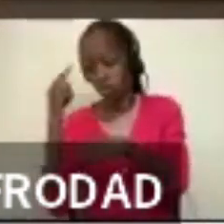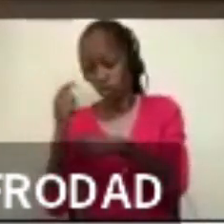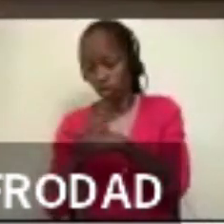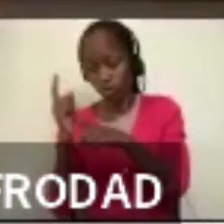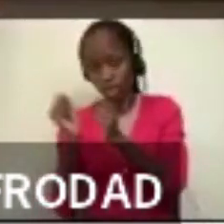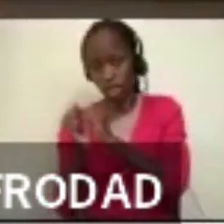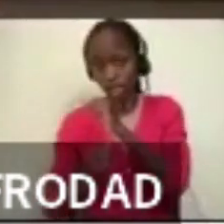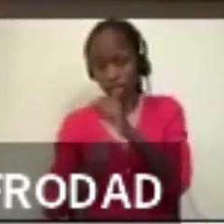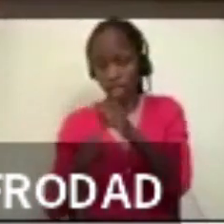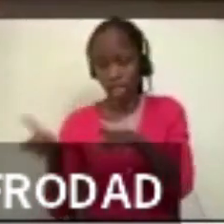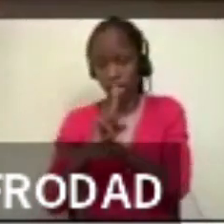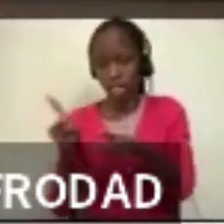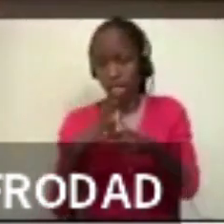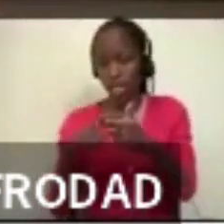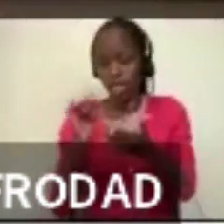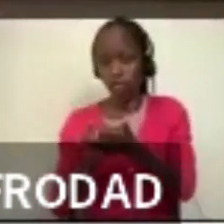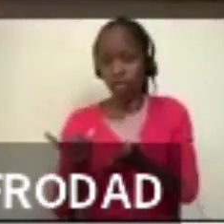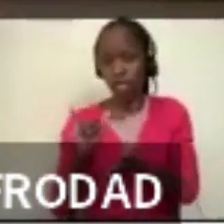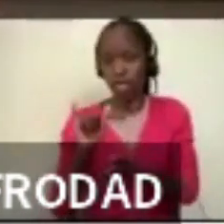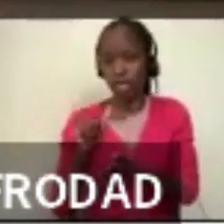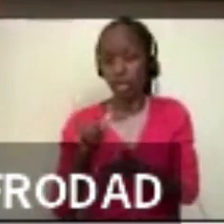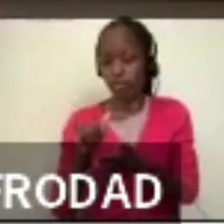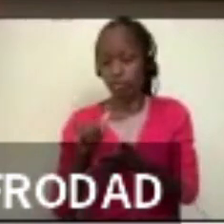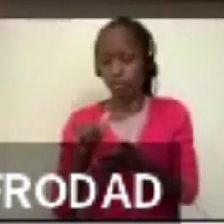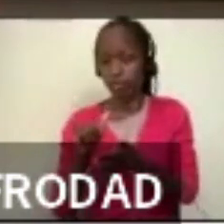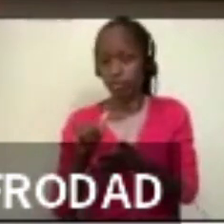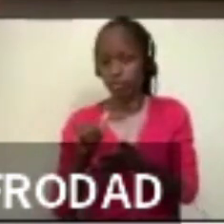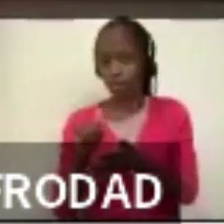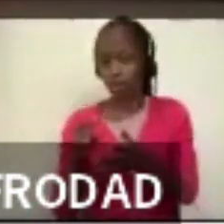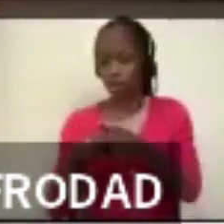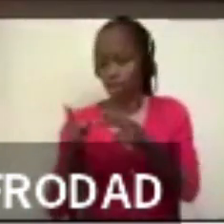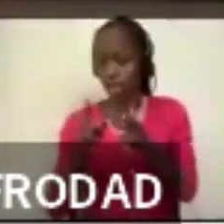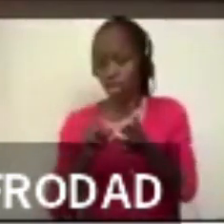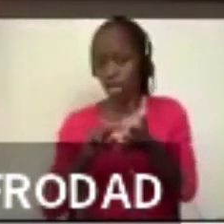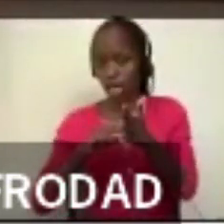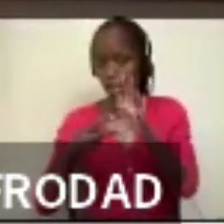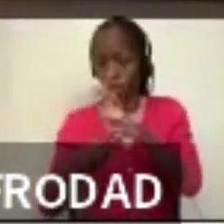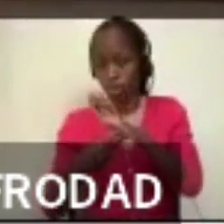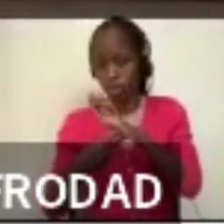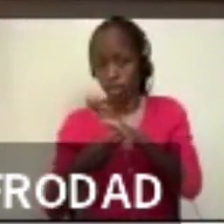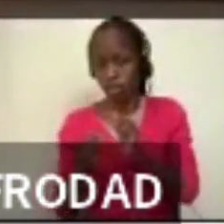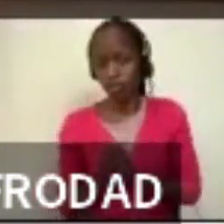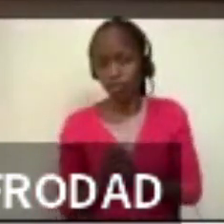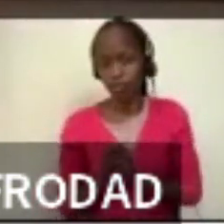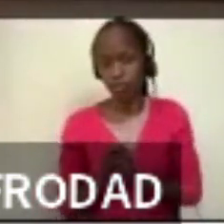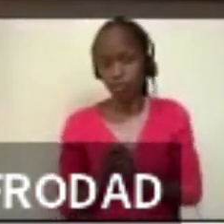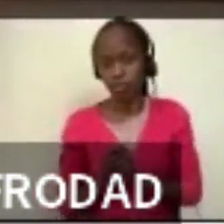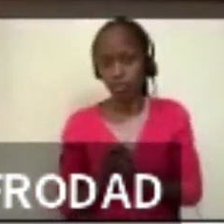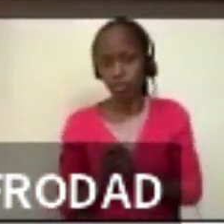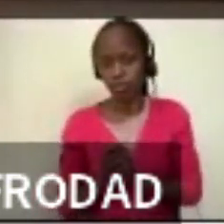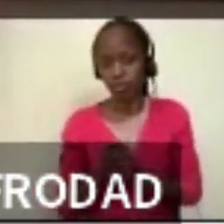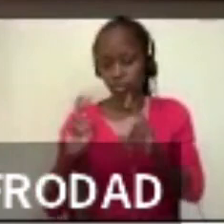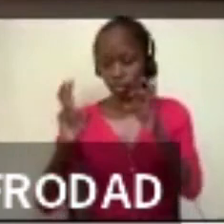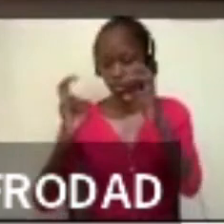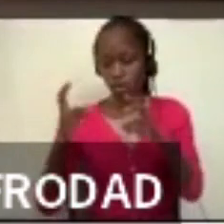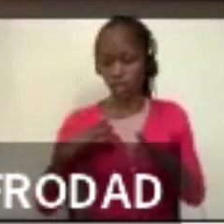après, on a créé le projet Richesse des Nations. Et à la fin du projet, on était, je crois, 16